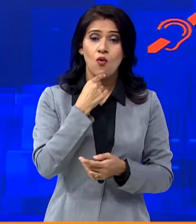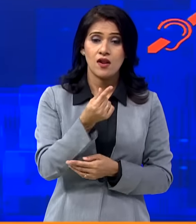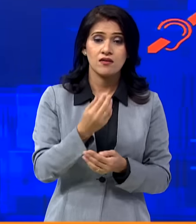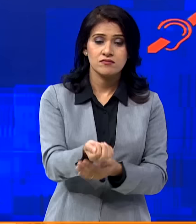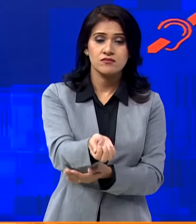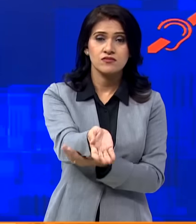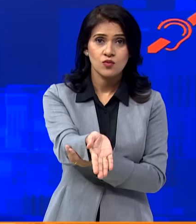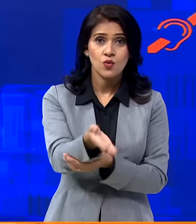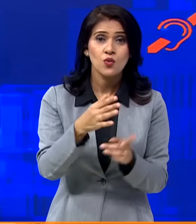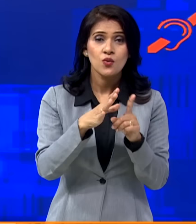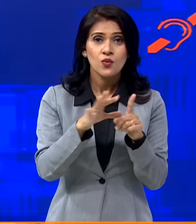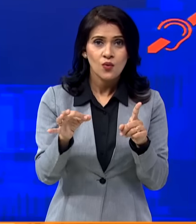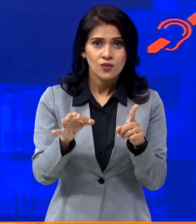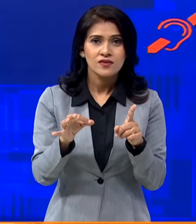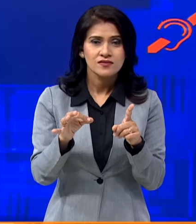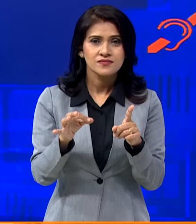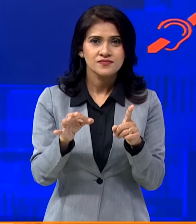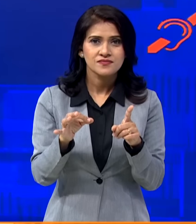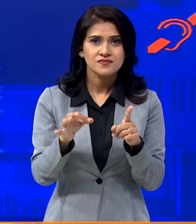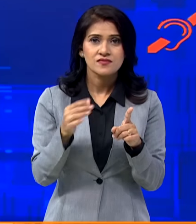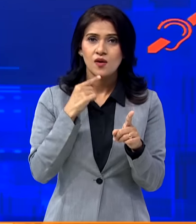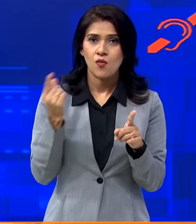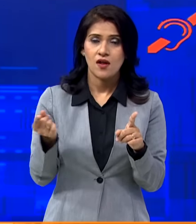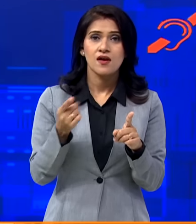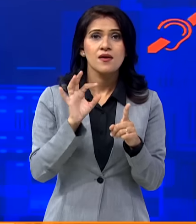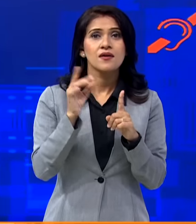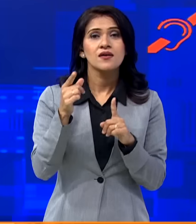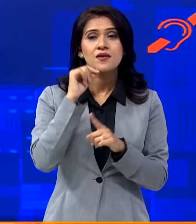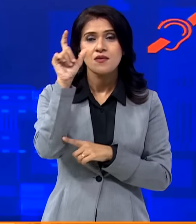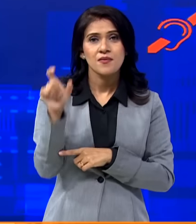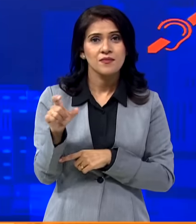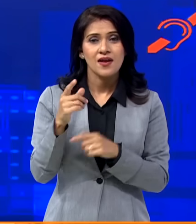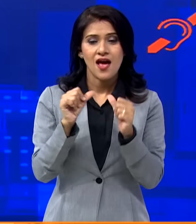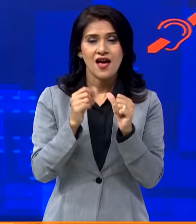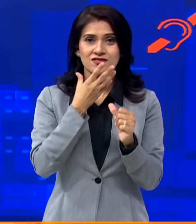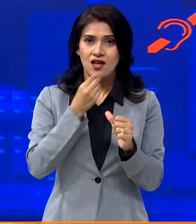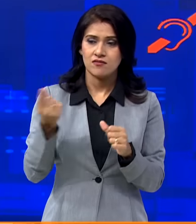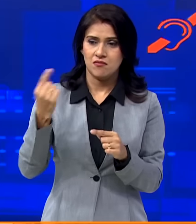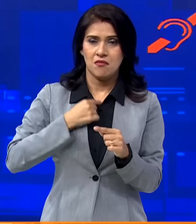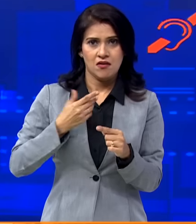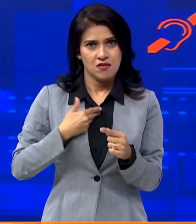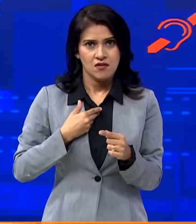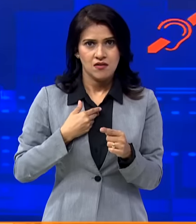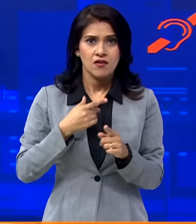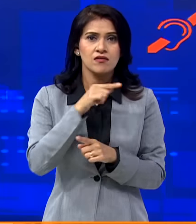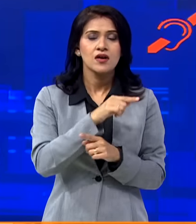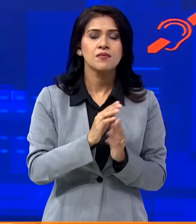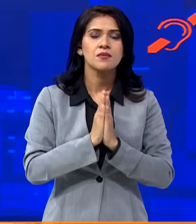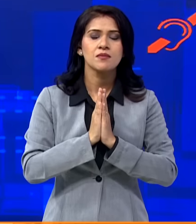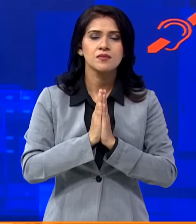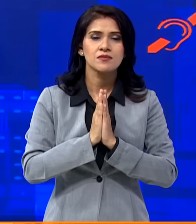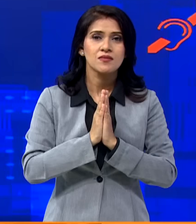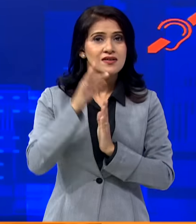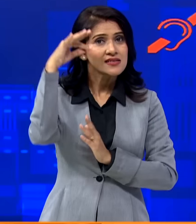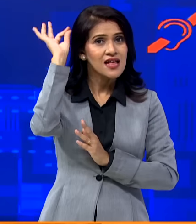डालनी है यज्ञ ब्रह्मा ने कहा कि आचार्य प्रमोद कृष्णम जी मंत्र पढ़ो तो फारूक साहब को भी नहीं पता था मंत्र क्या